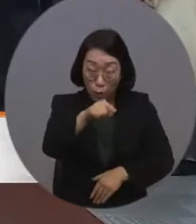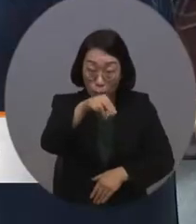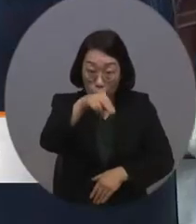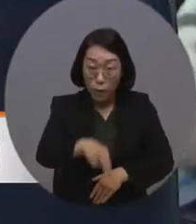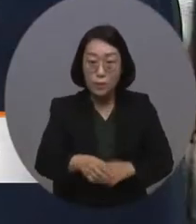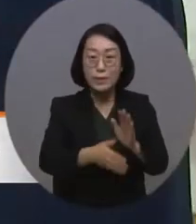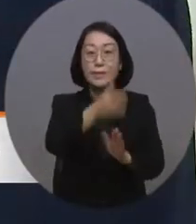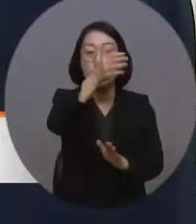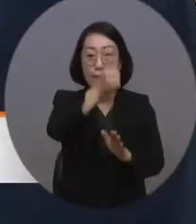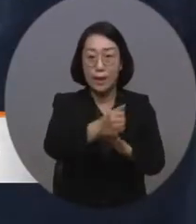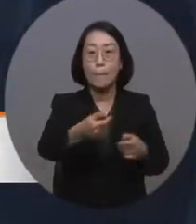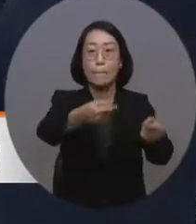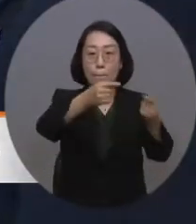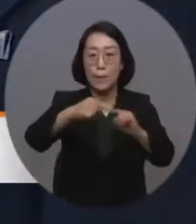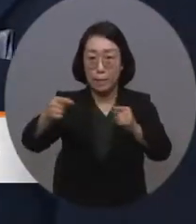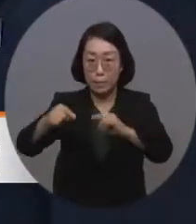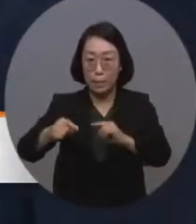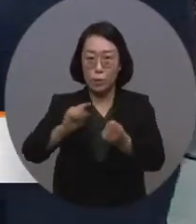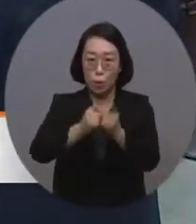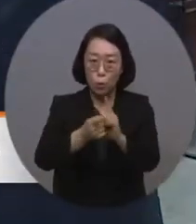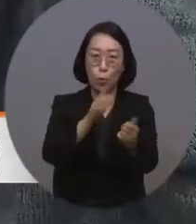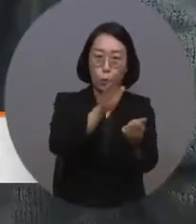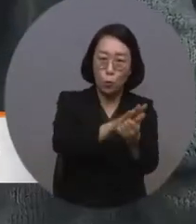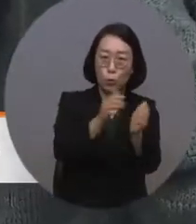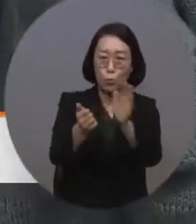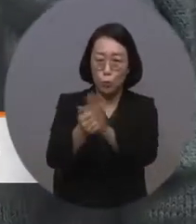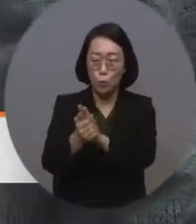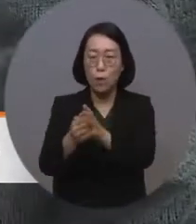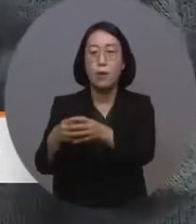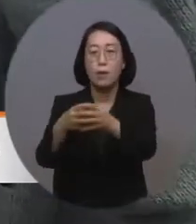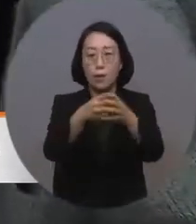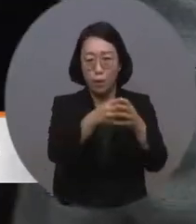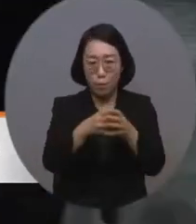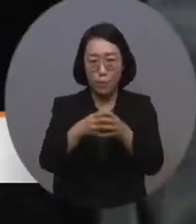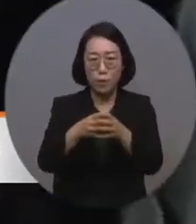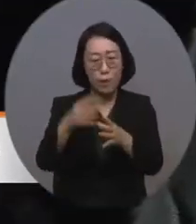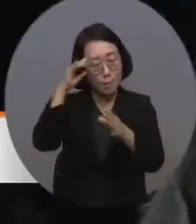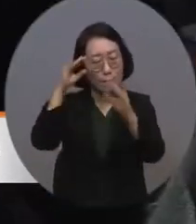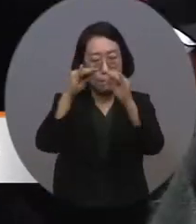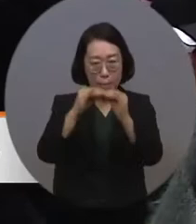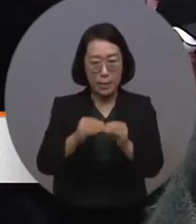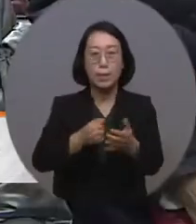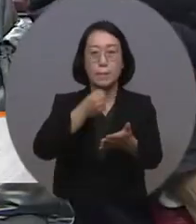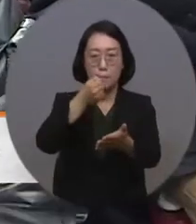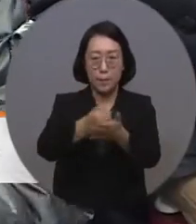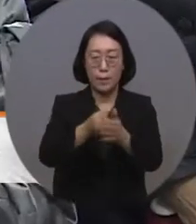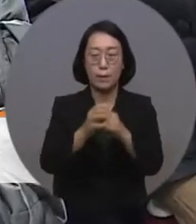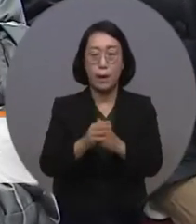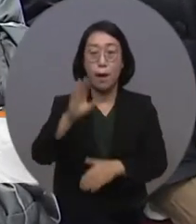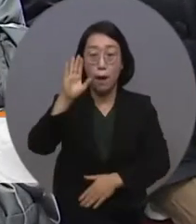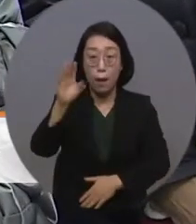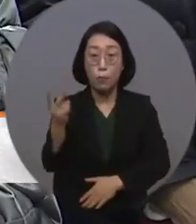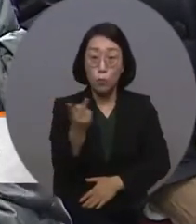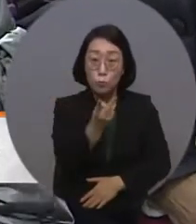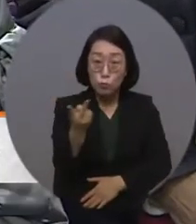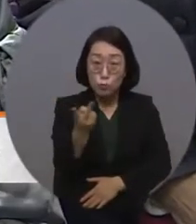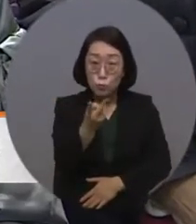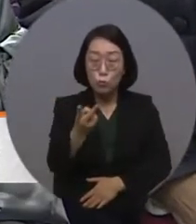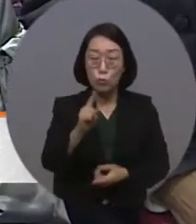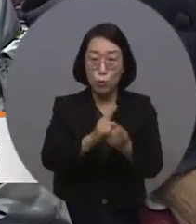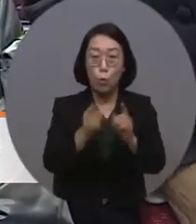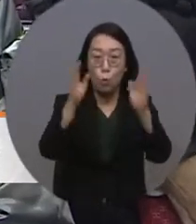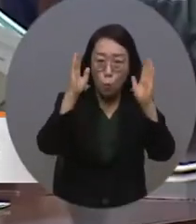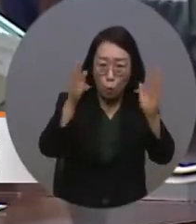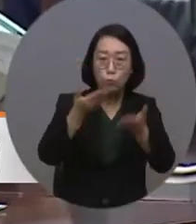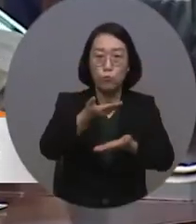가운데 상호 발전을 위한 협력 체계를 구축하는 데 뜻을 모았습니다. 앞으로 두 기관은 학술